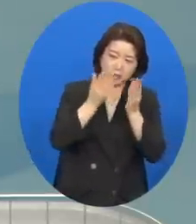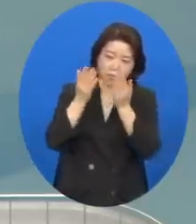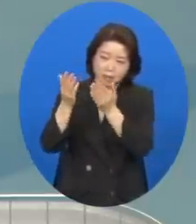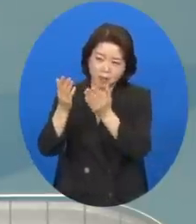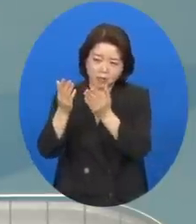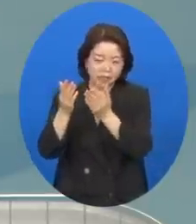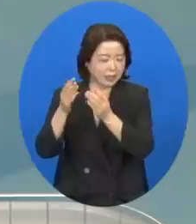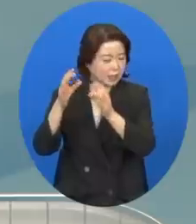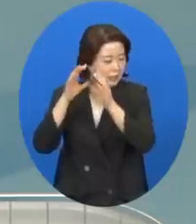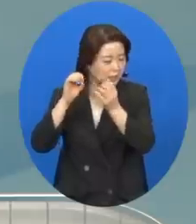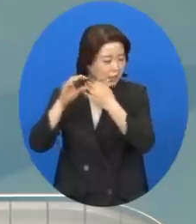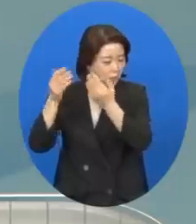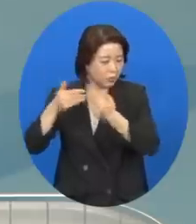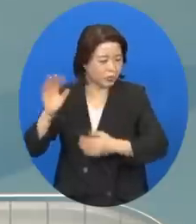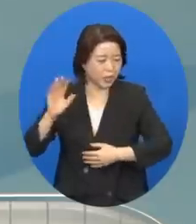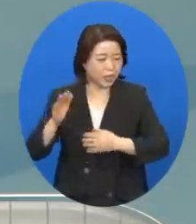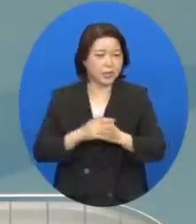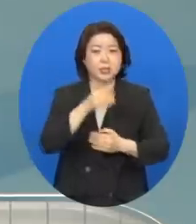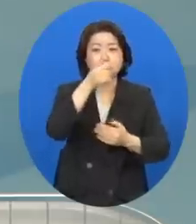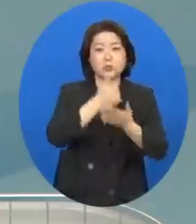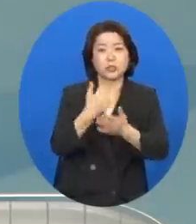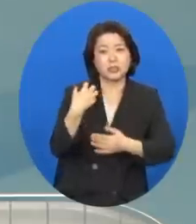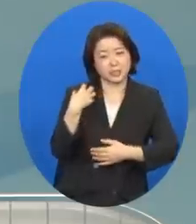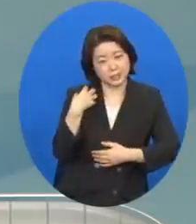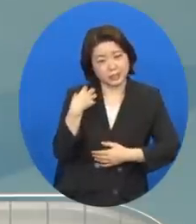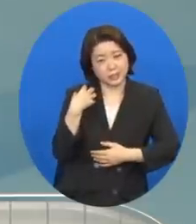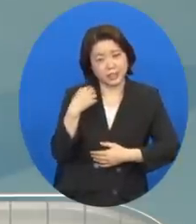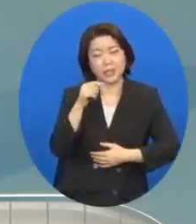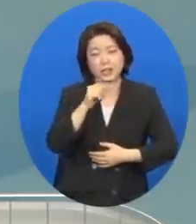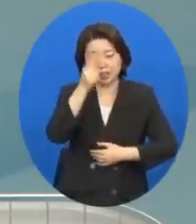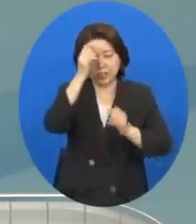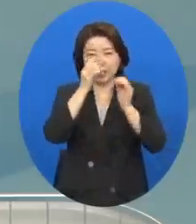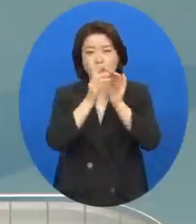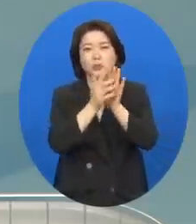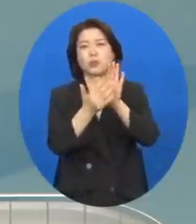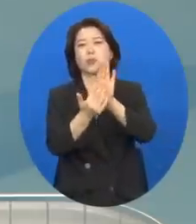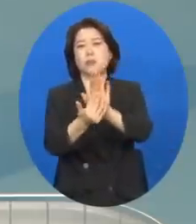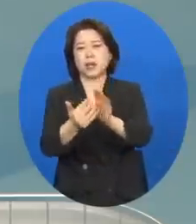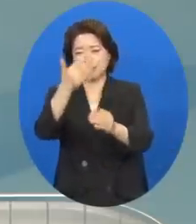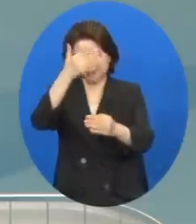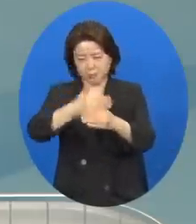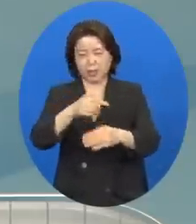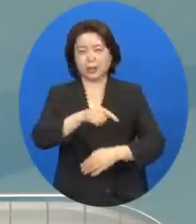거야. 그 죄책감, 그게 기도를 가로막고 있는 것뿐이에요.